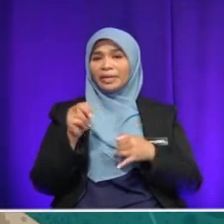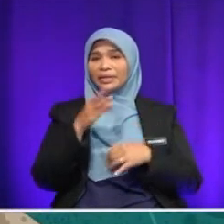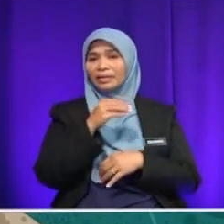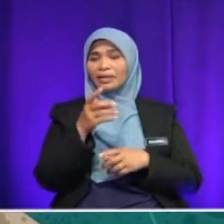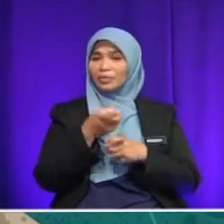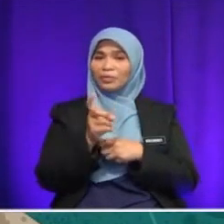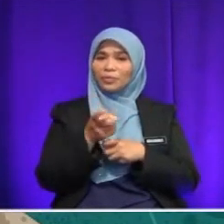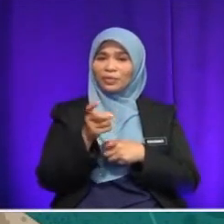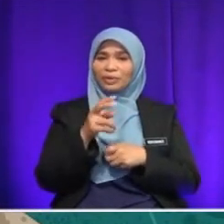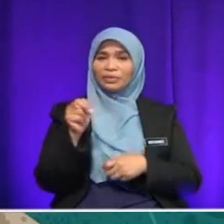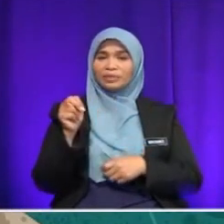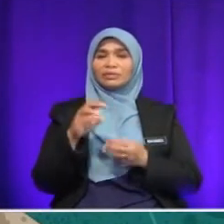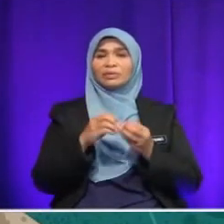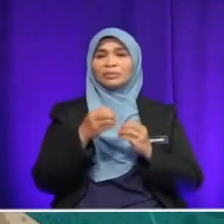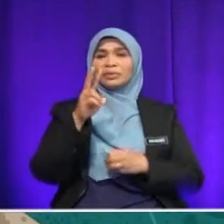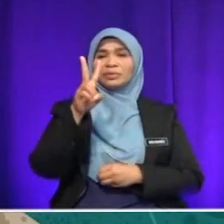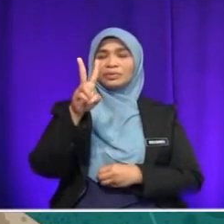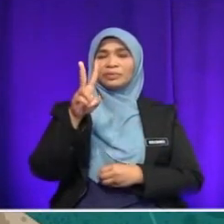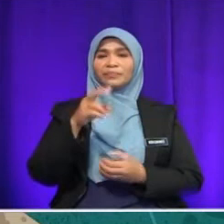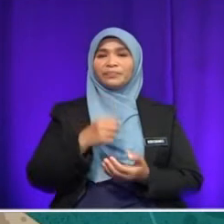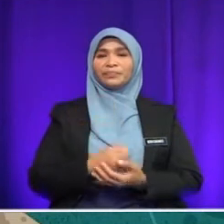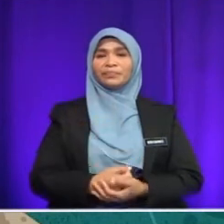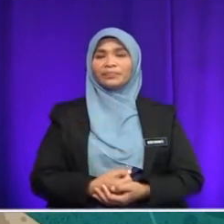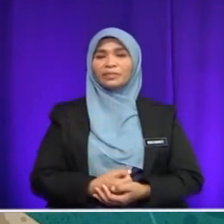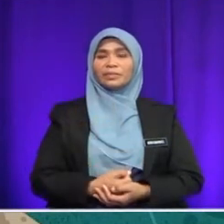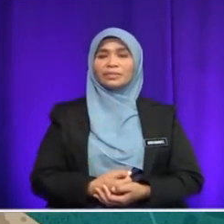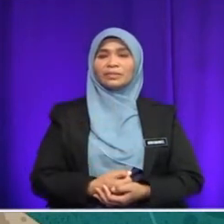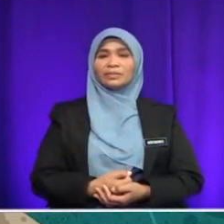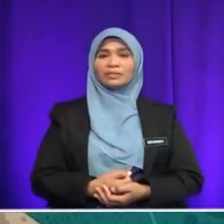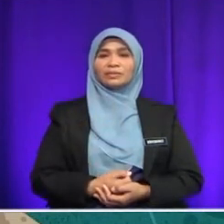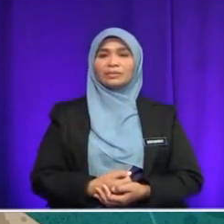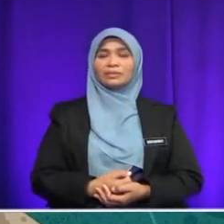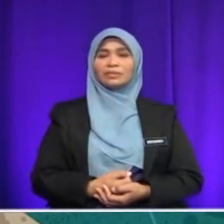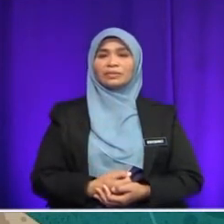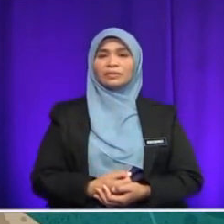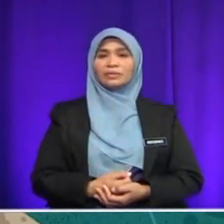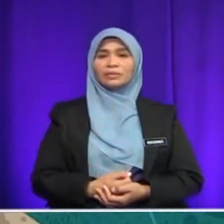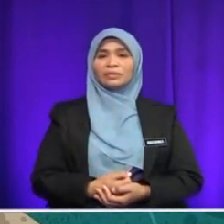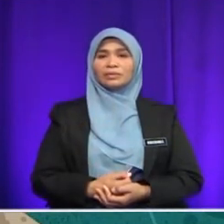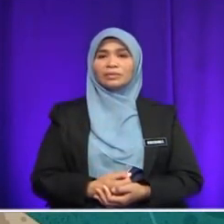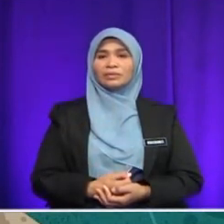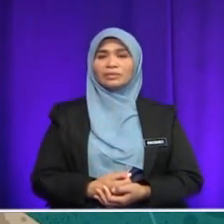Betul. Okey, yang kedua? Cuba Sufia sebut, baca. Jawapan yang kedua?